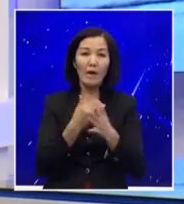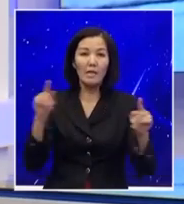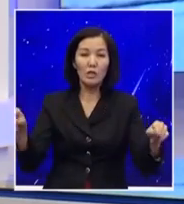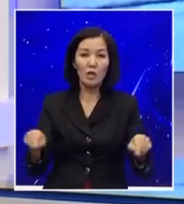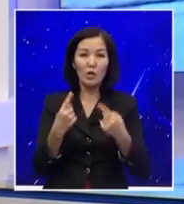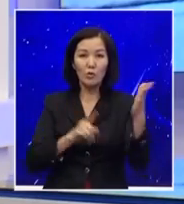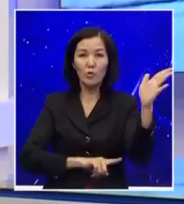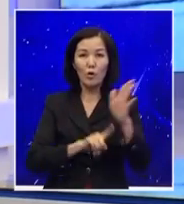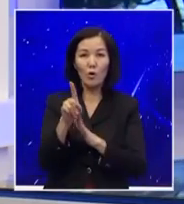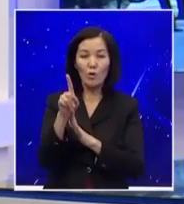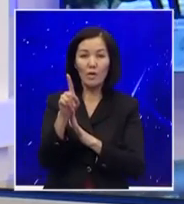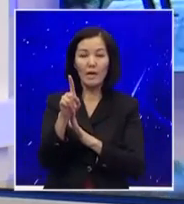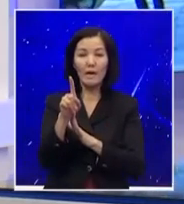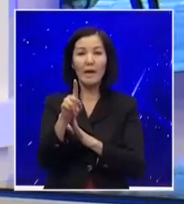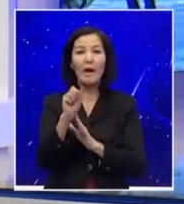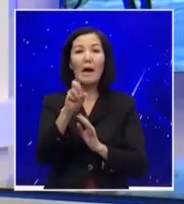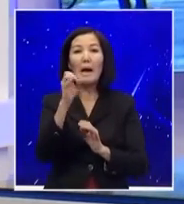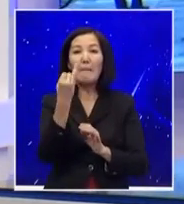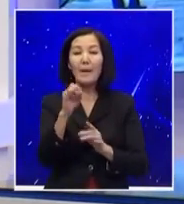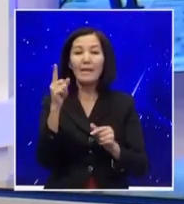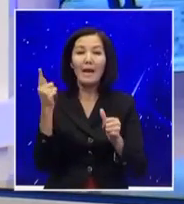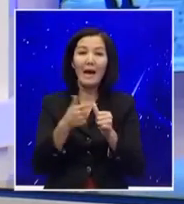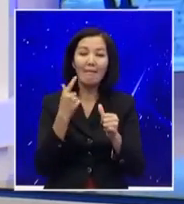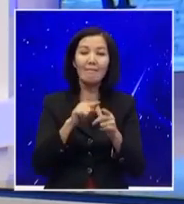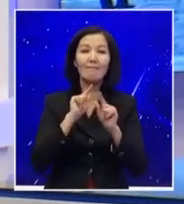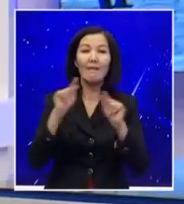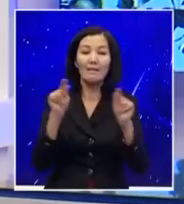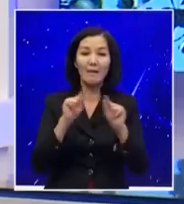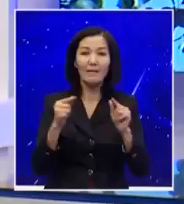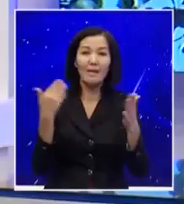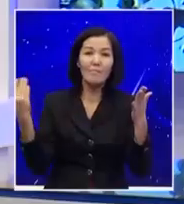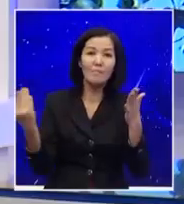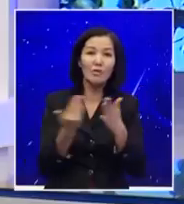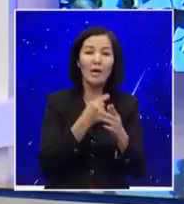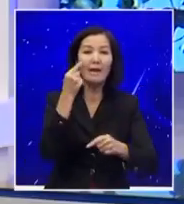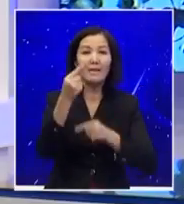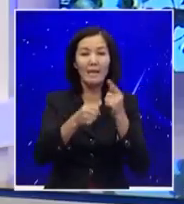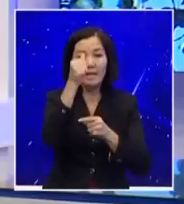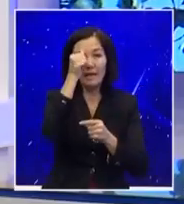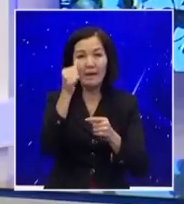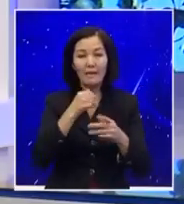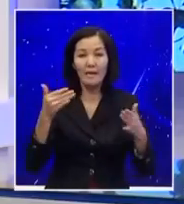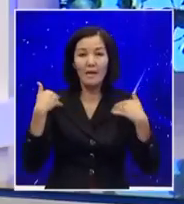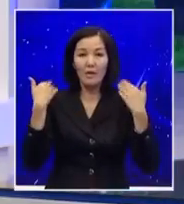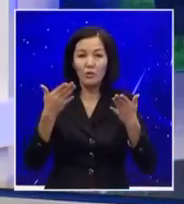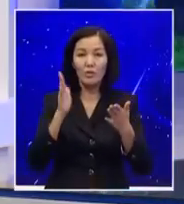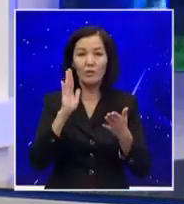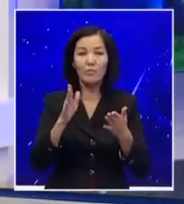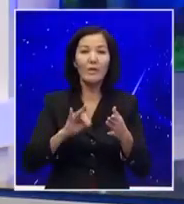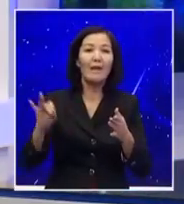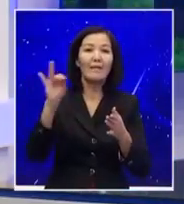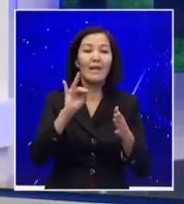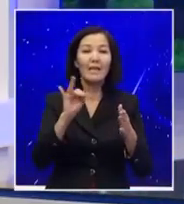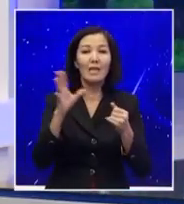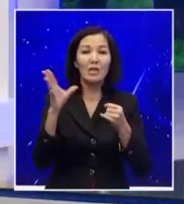алған. Хакімнің есімін насихаттап, жаңа кейіпке енген нысан келер айда тұрғындар игілігіне беріледі. Тарихи